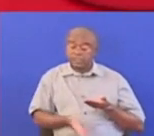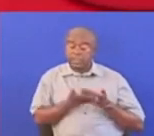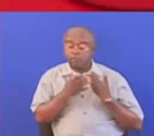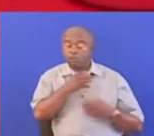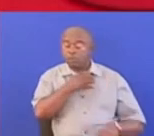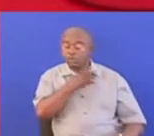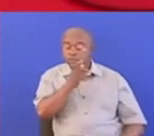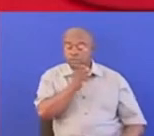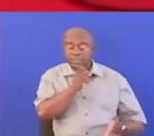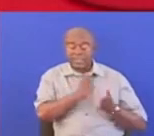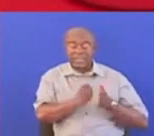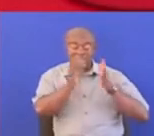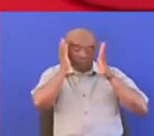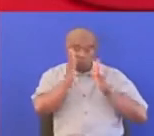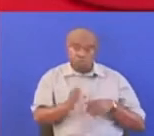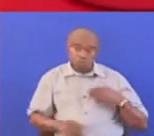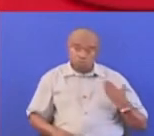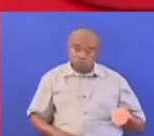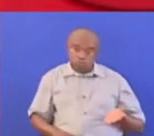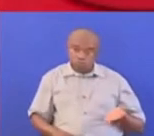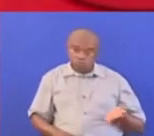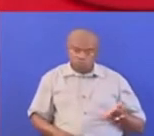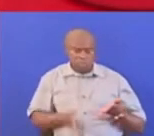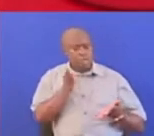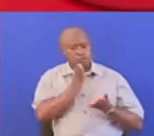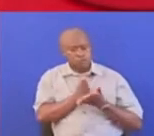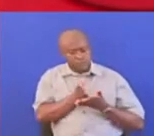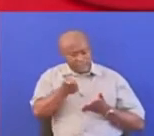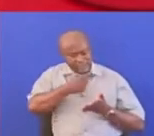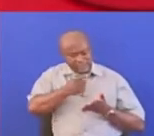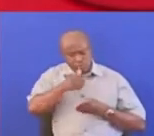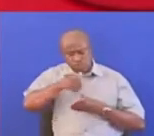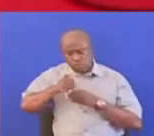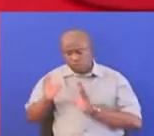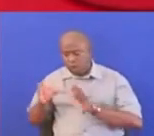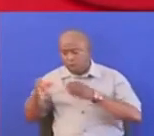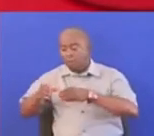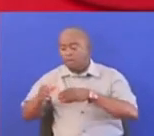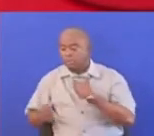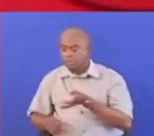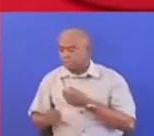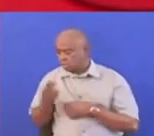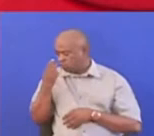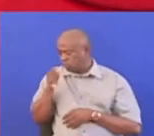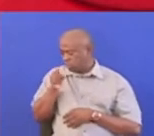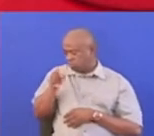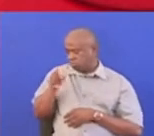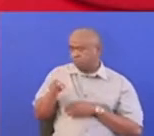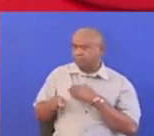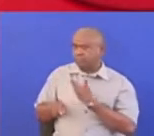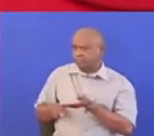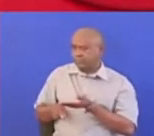Waziri, Katibu Mkuu. Hakika sisi wanakamati tunaona sasa namna gani